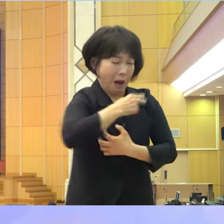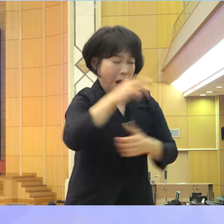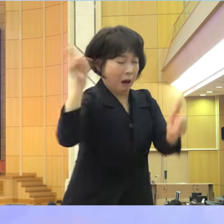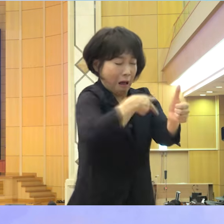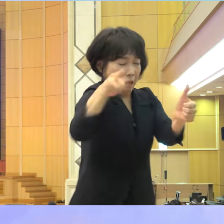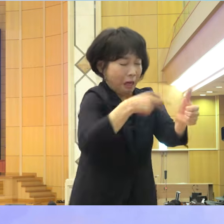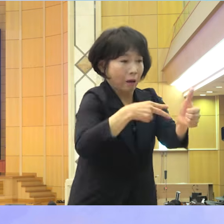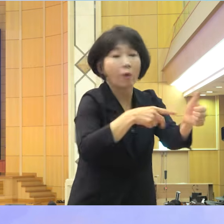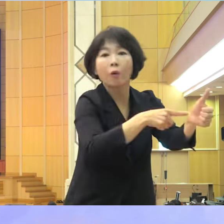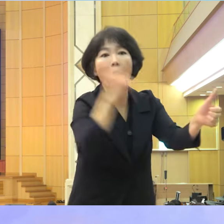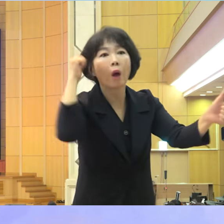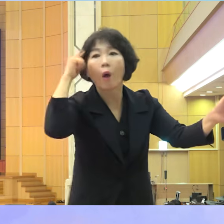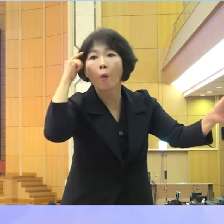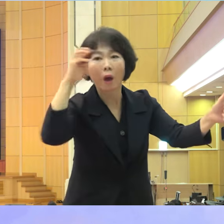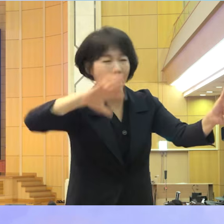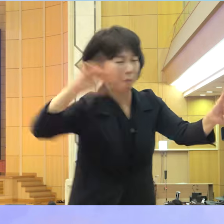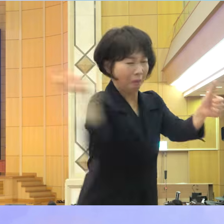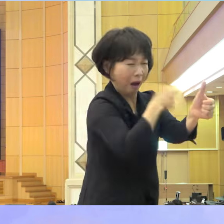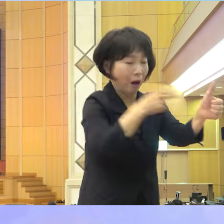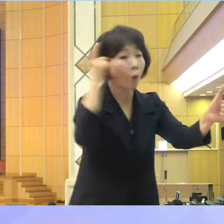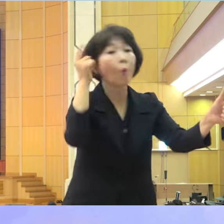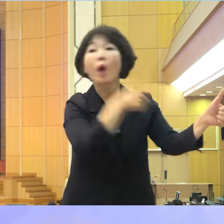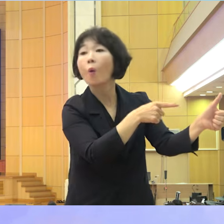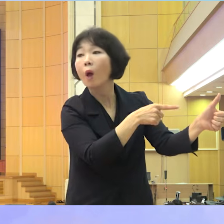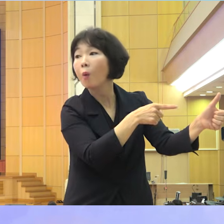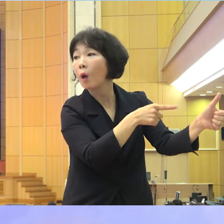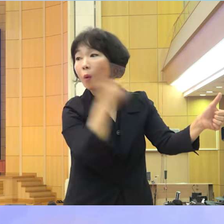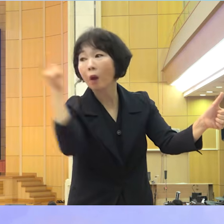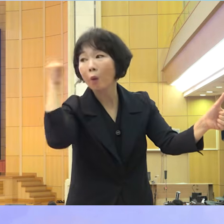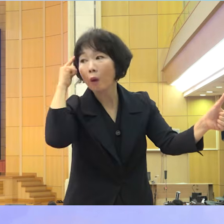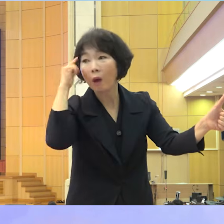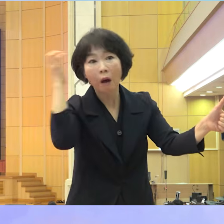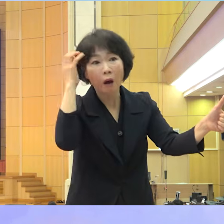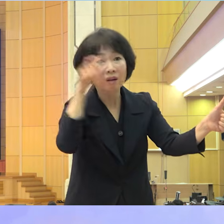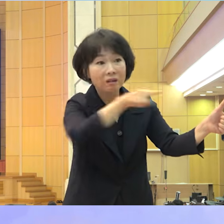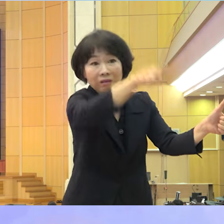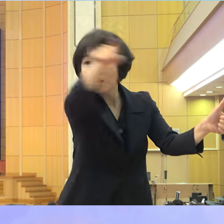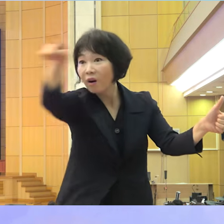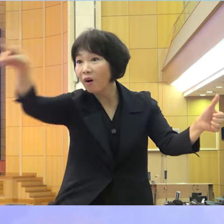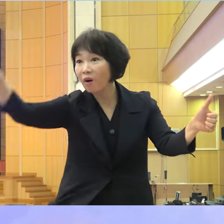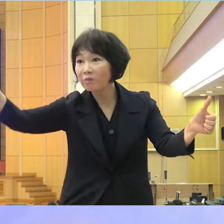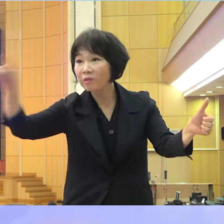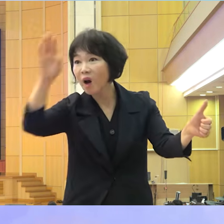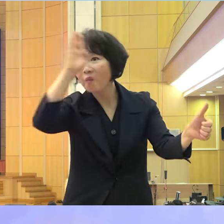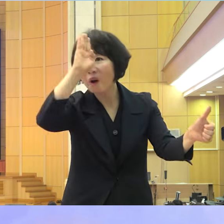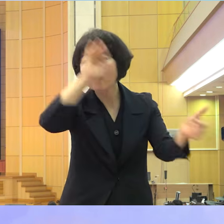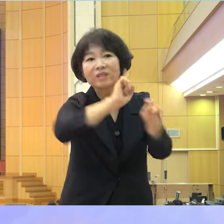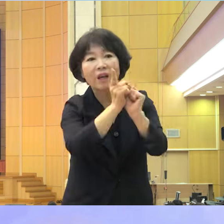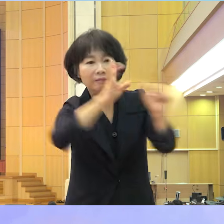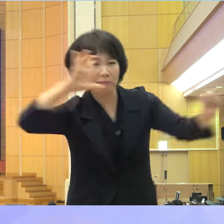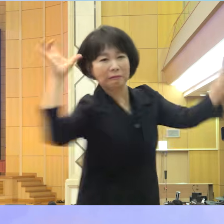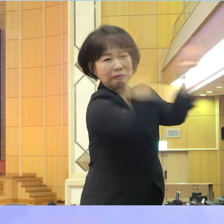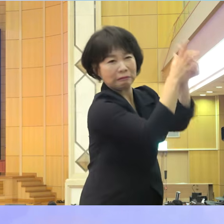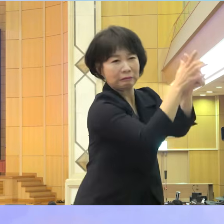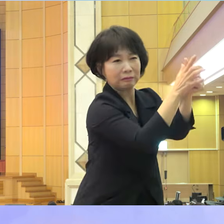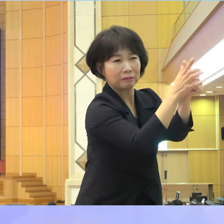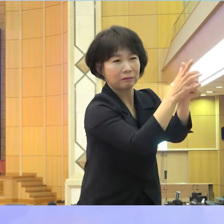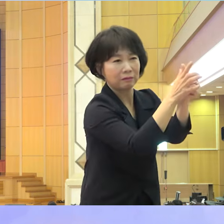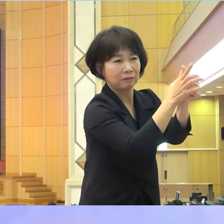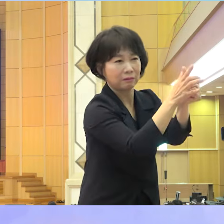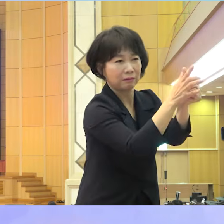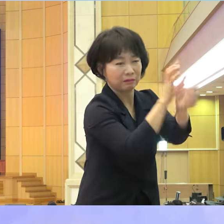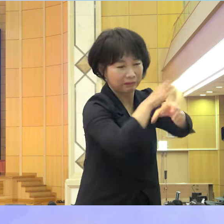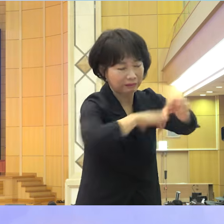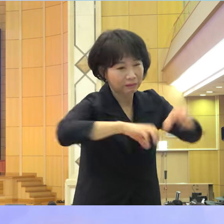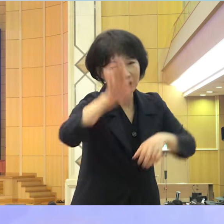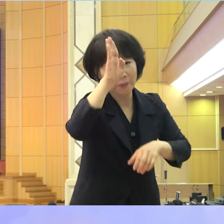바로 우리가 이 땅에 살면서 질병을 통해서 그렇게 고통받고 아픈 걸 대신하셨으니, 죄를